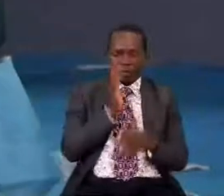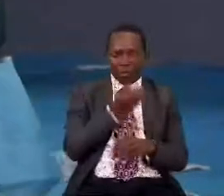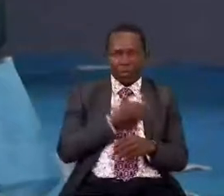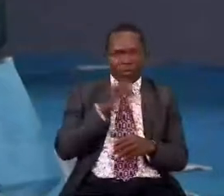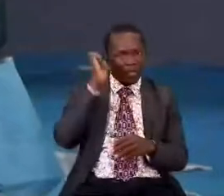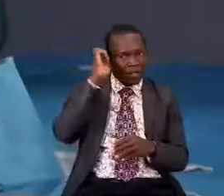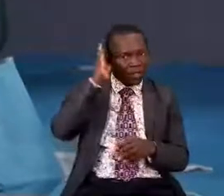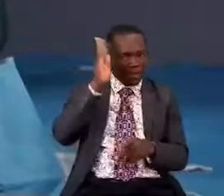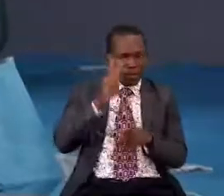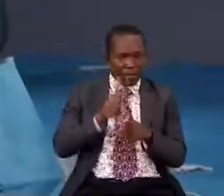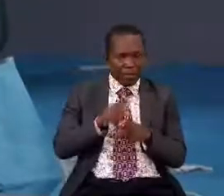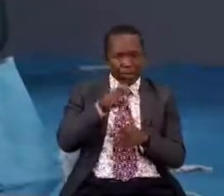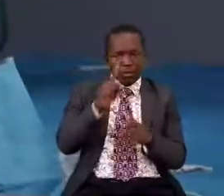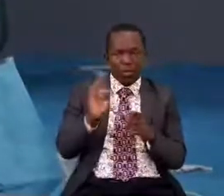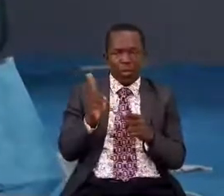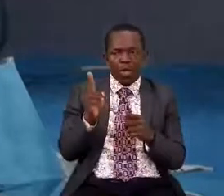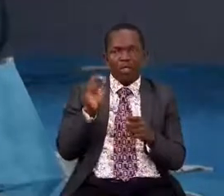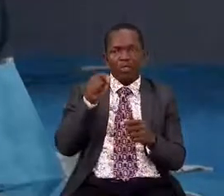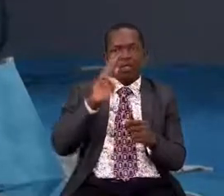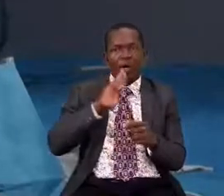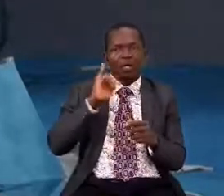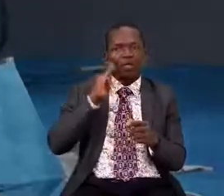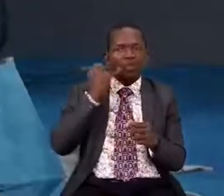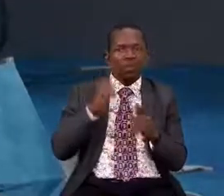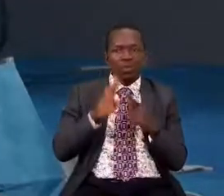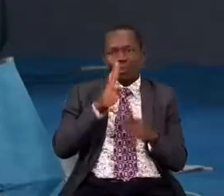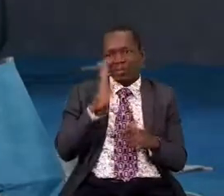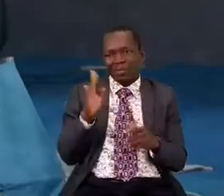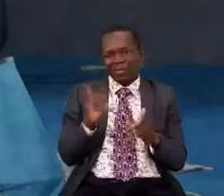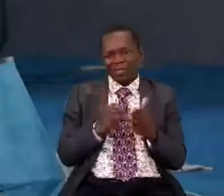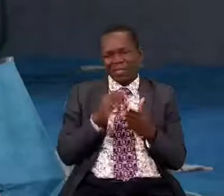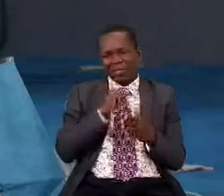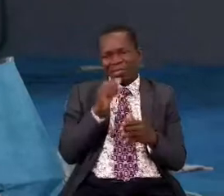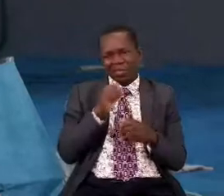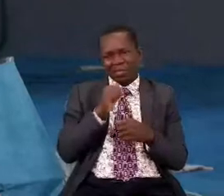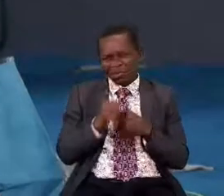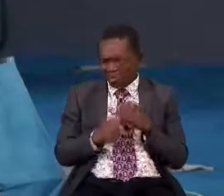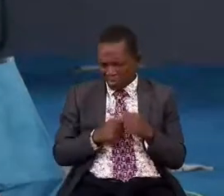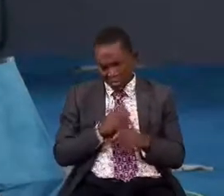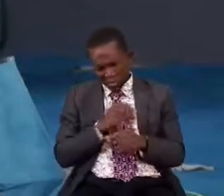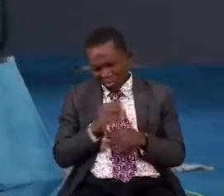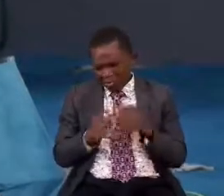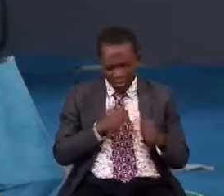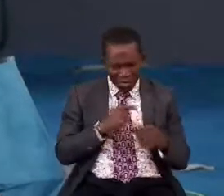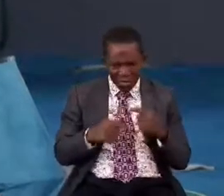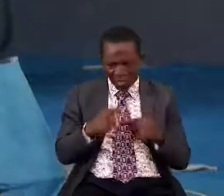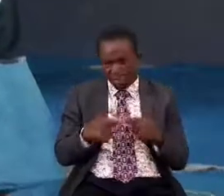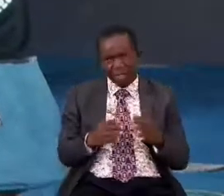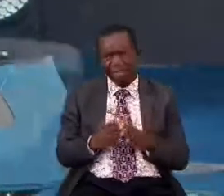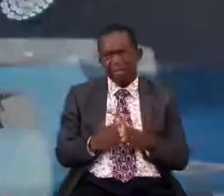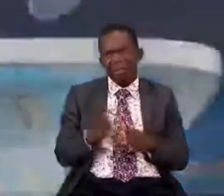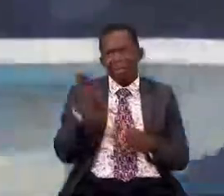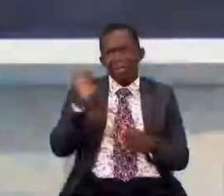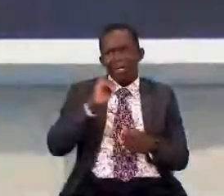les apôtres de Jérusalem. Il n'y a pas de lutte avec Pierre, avec Jacques ou Jean. Il n'y a pas